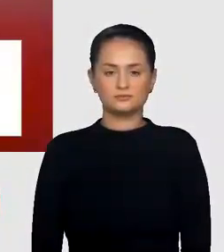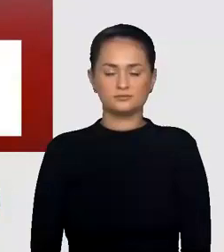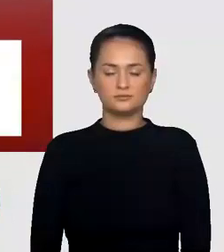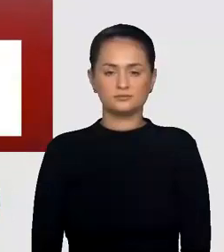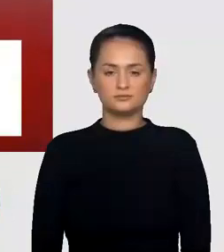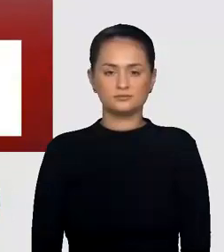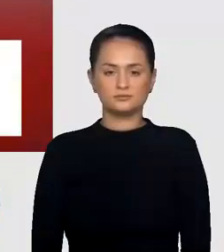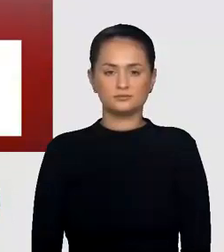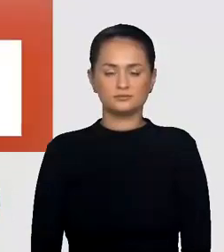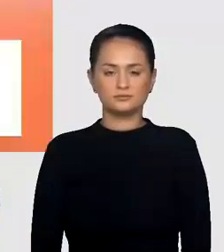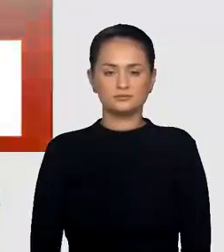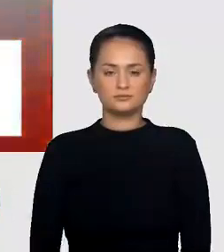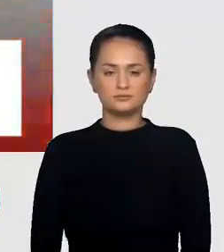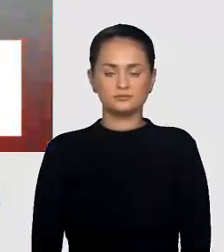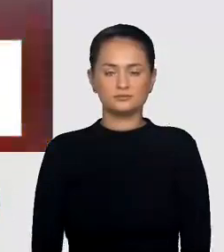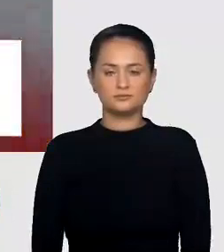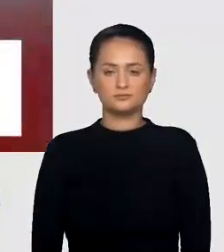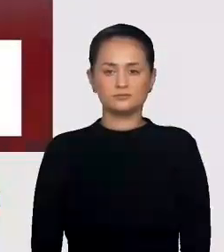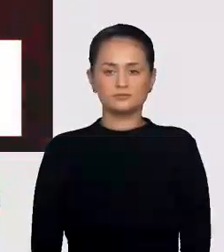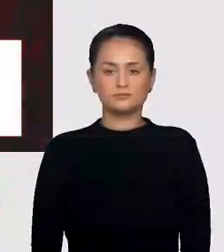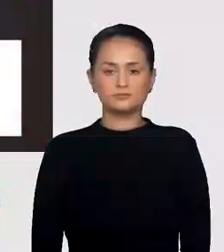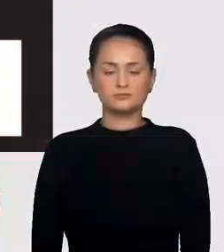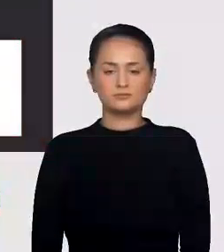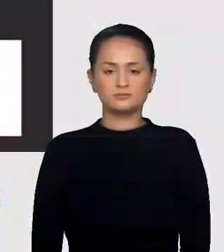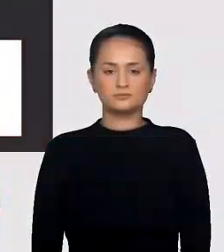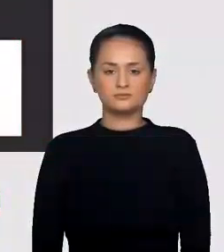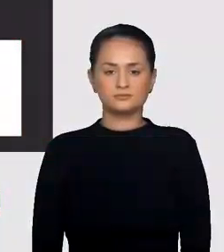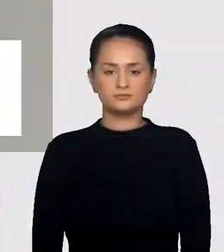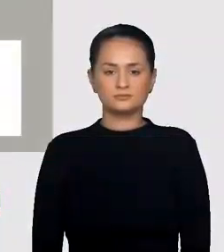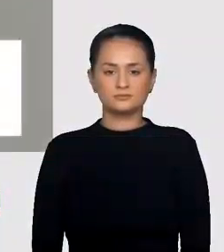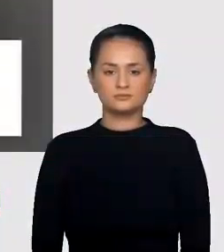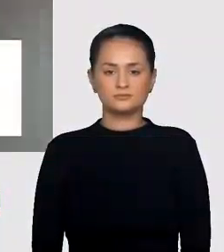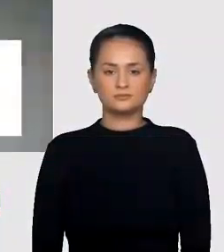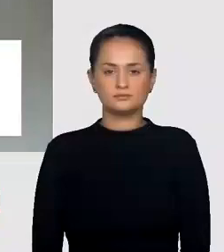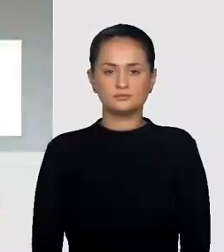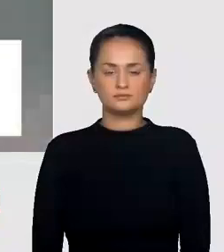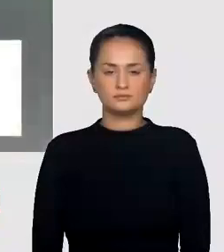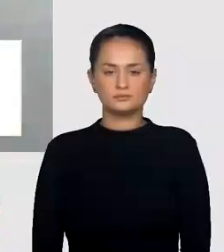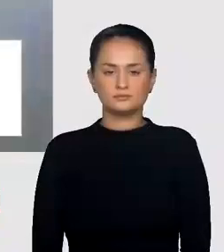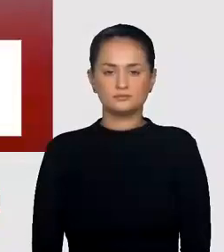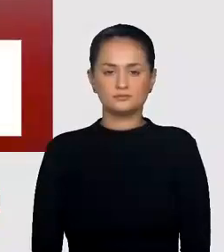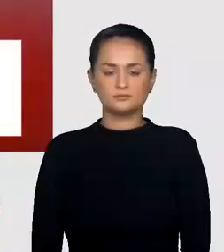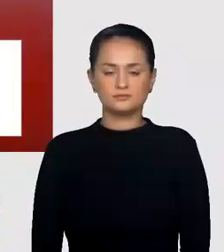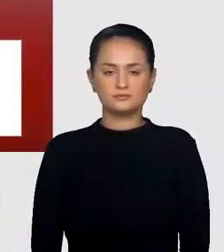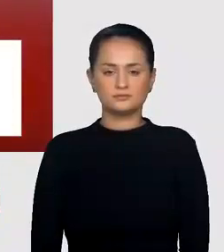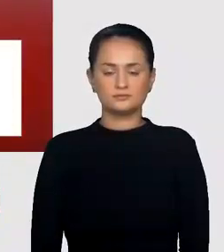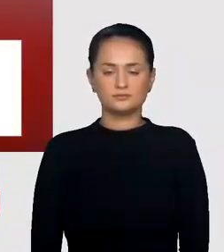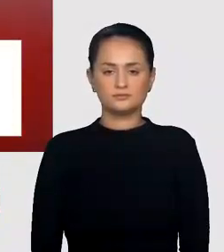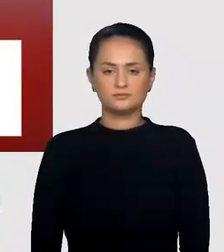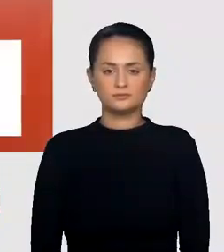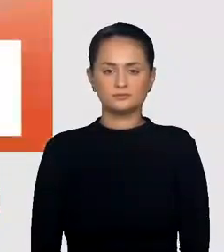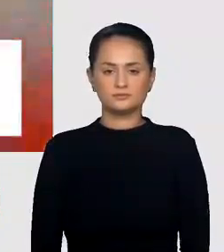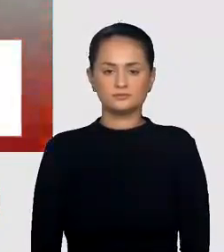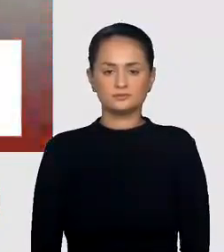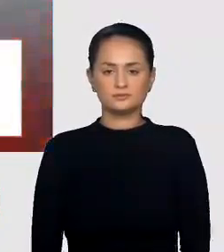Hezbollah. Au existat de asemenea și atacuri cu drone din partea Israelului asupra unei celule teroriste care lansa atacuri